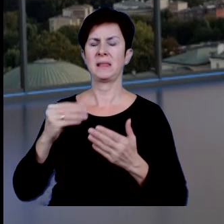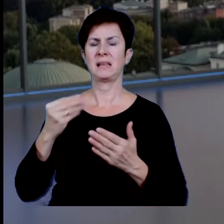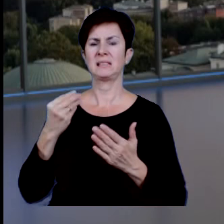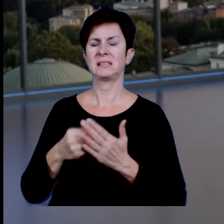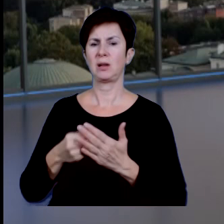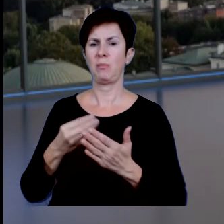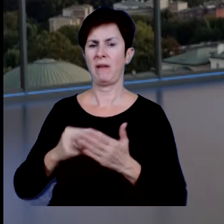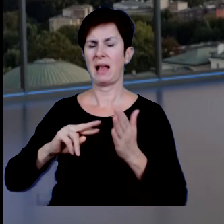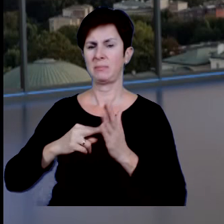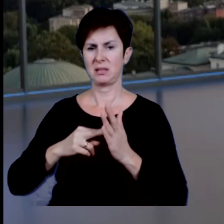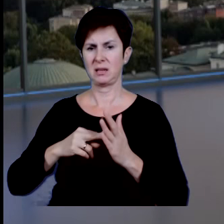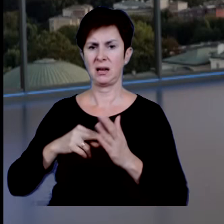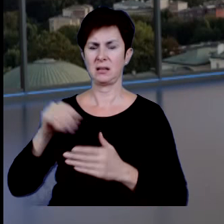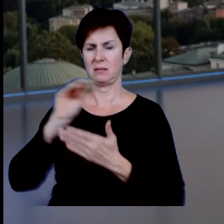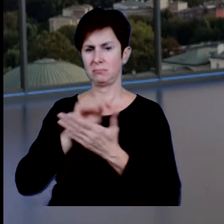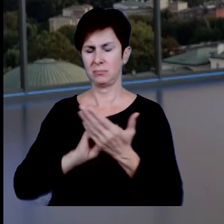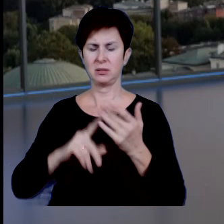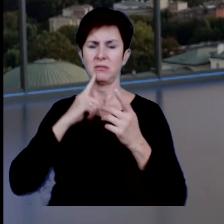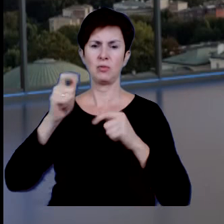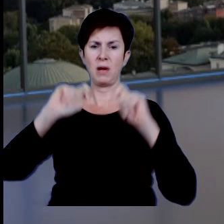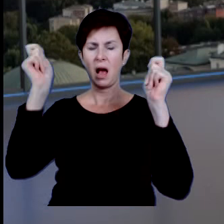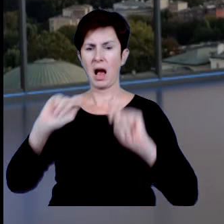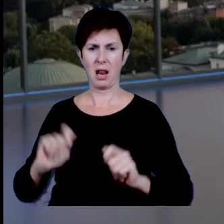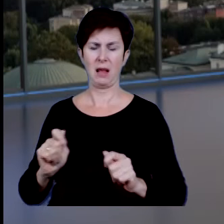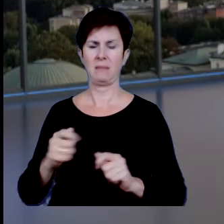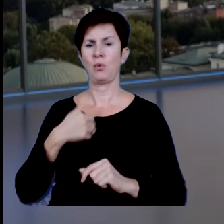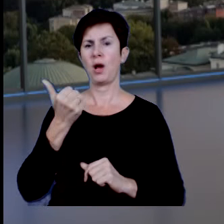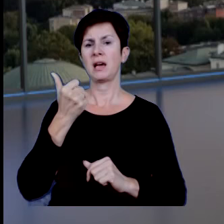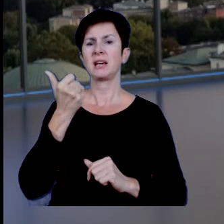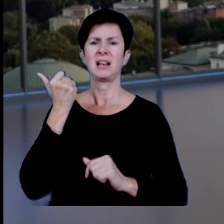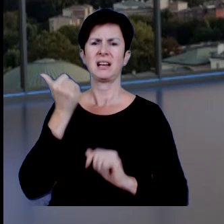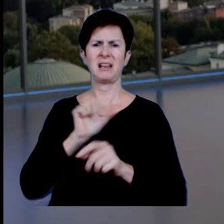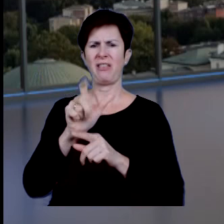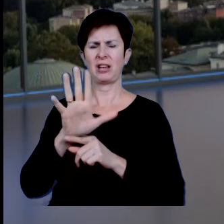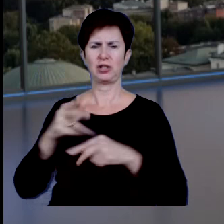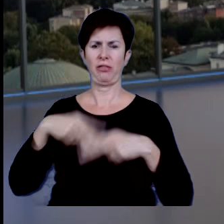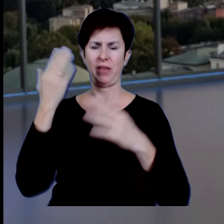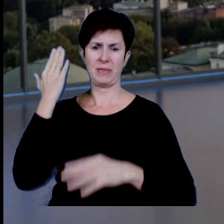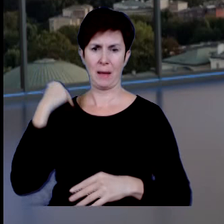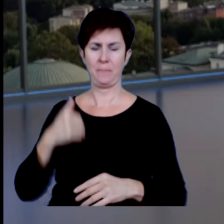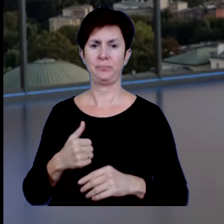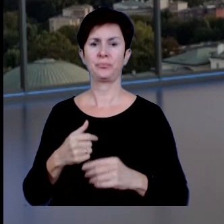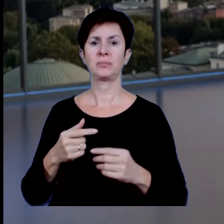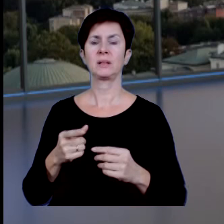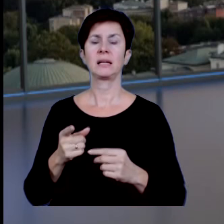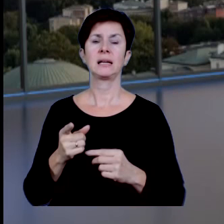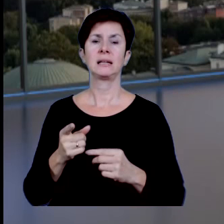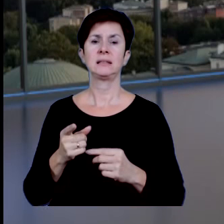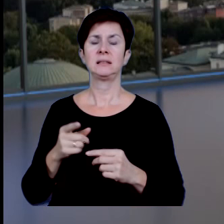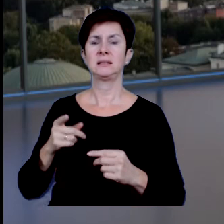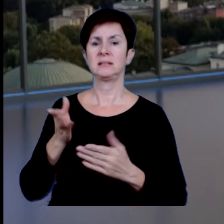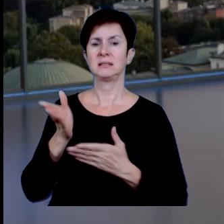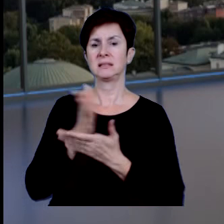którzy alarmowali kilkanaście dni temu, że rozwiązany został Departament